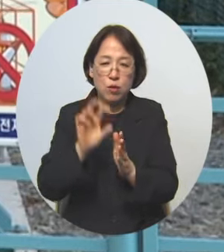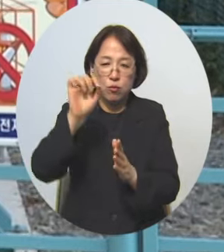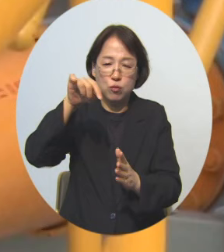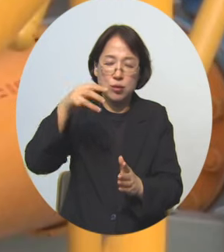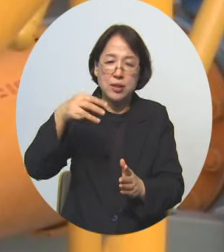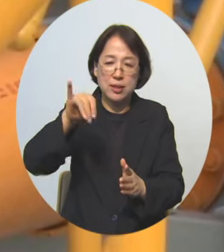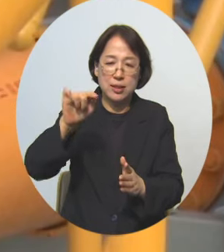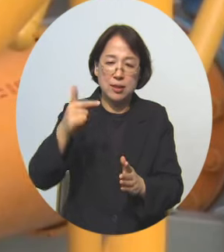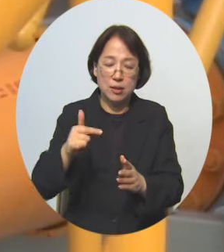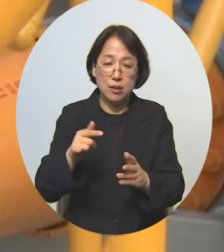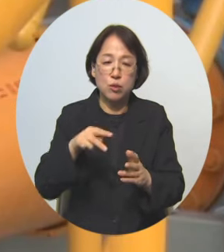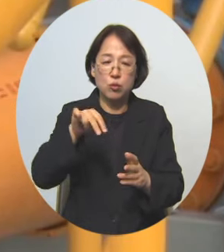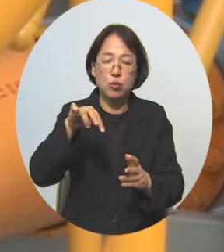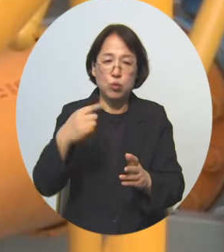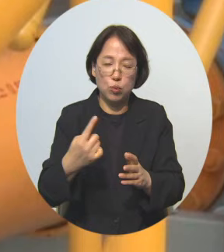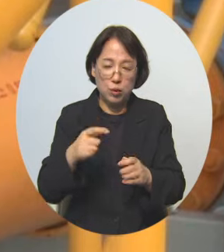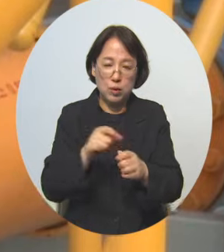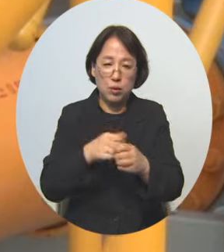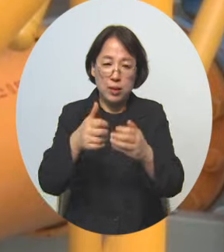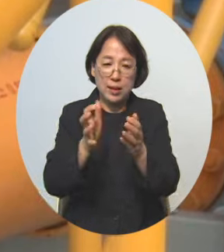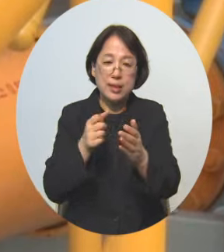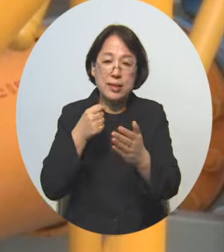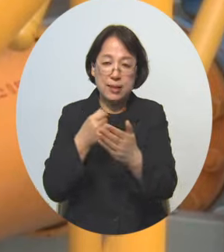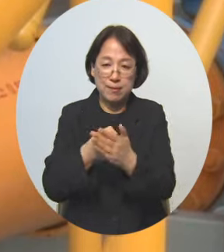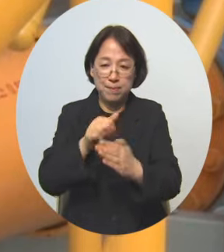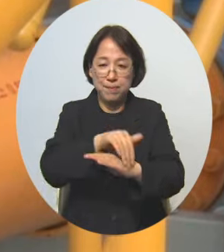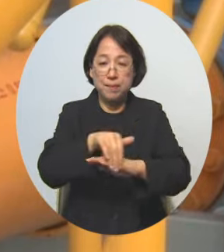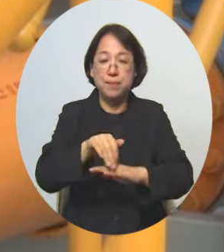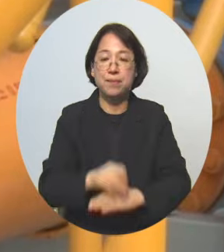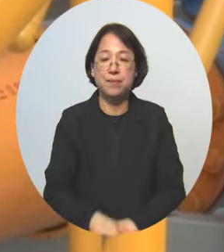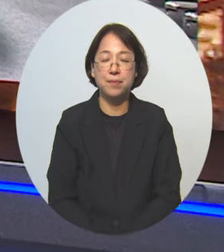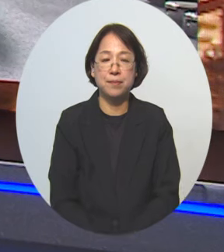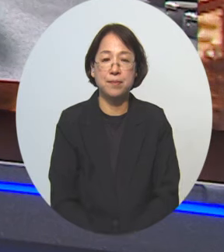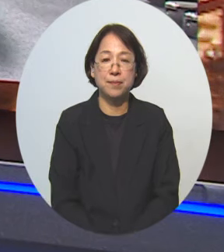있습니다. KTV 조태영입니다.